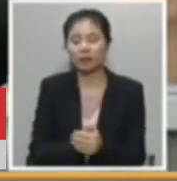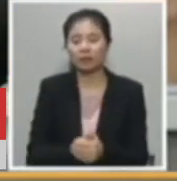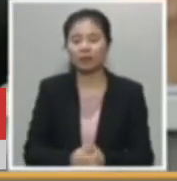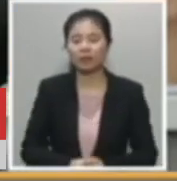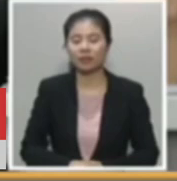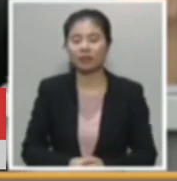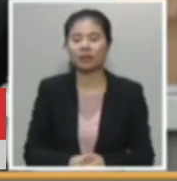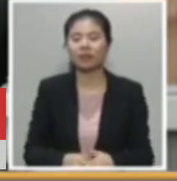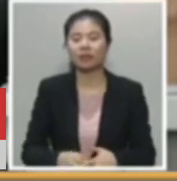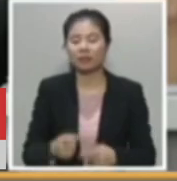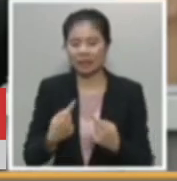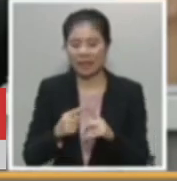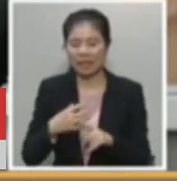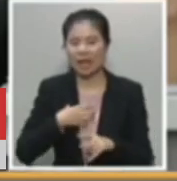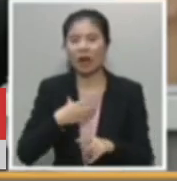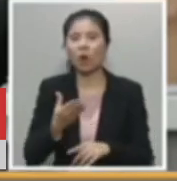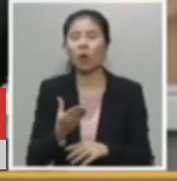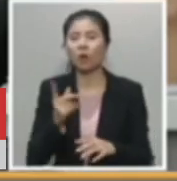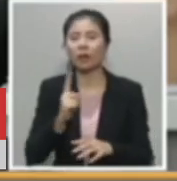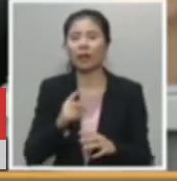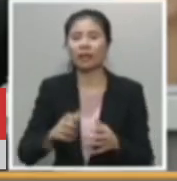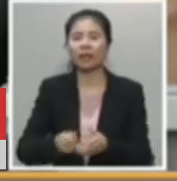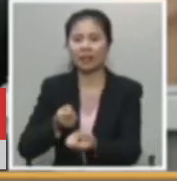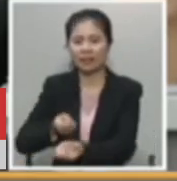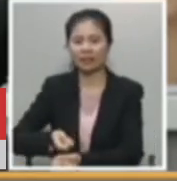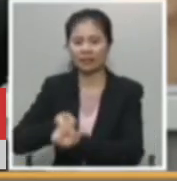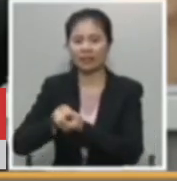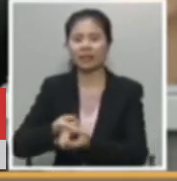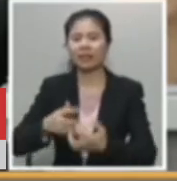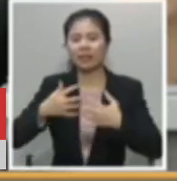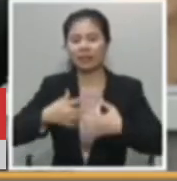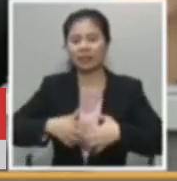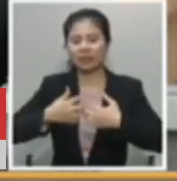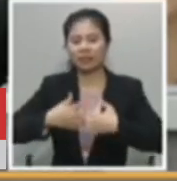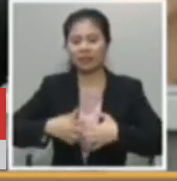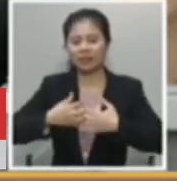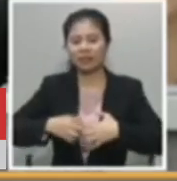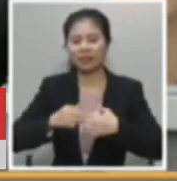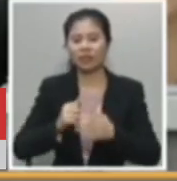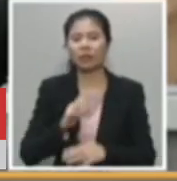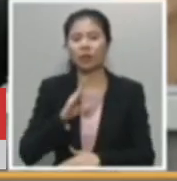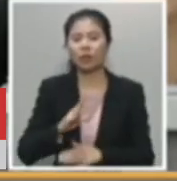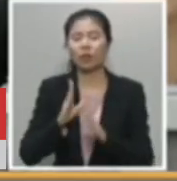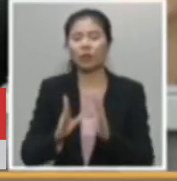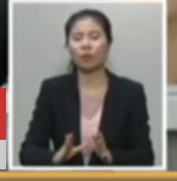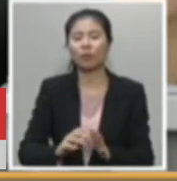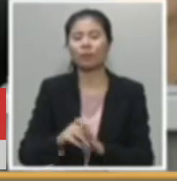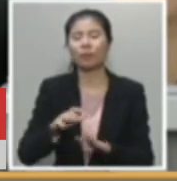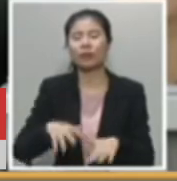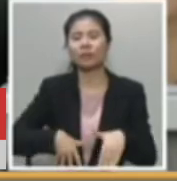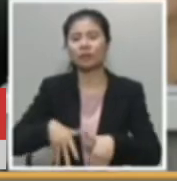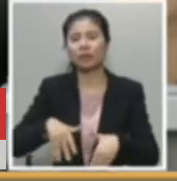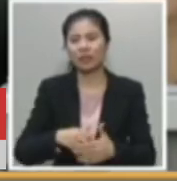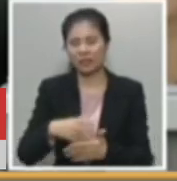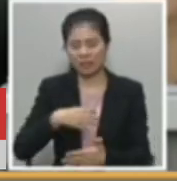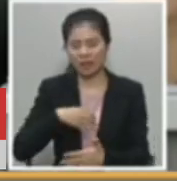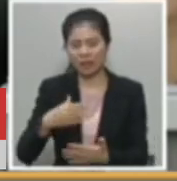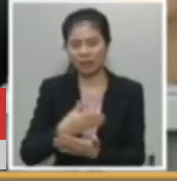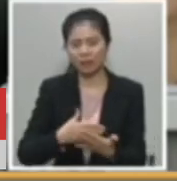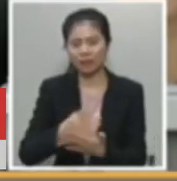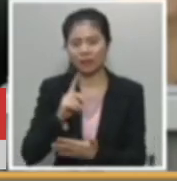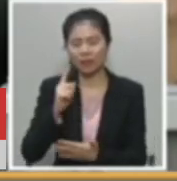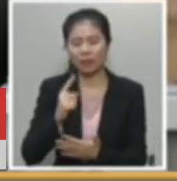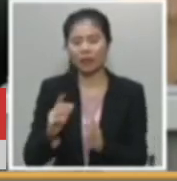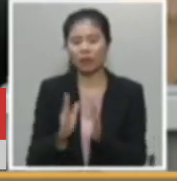องจักรให้กับพี่น้องประชาชนผมจึงไม่เห็นชอบกับงบร่างงบประมาณ63ครั้งนี้ขอให้พิจารณาใหม่ครับขอบ